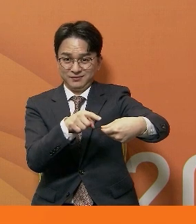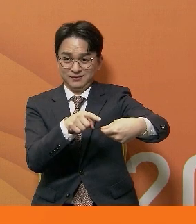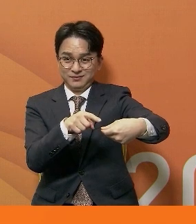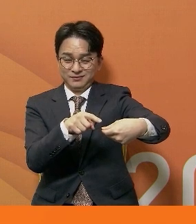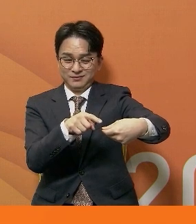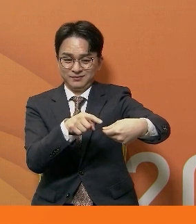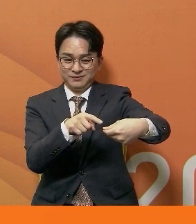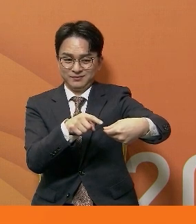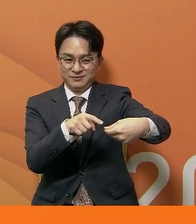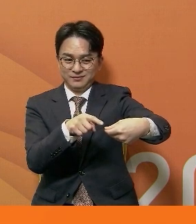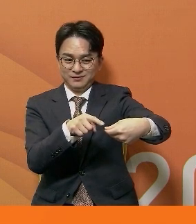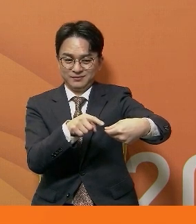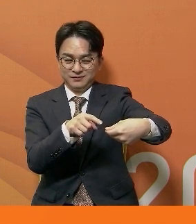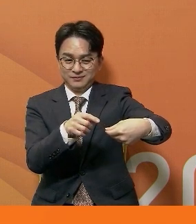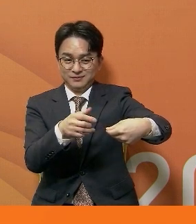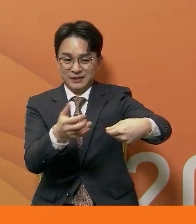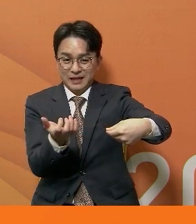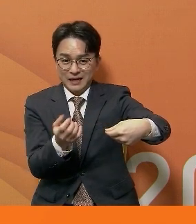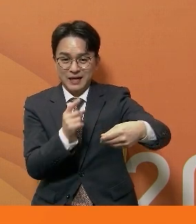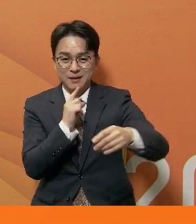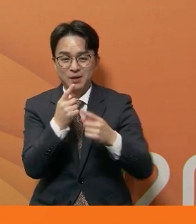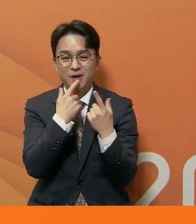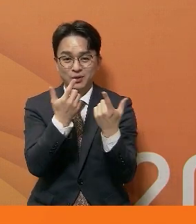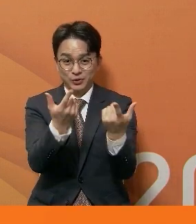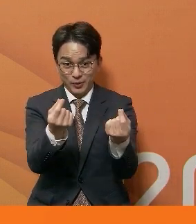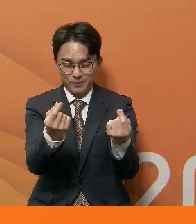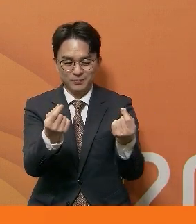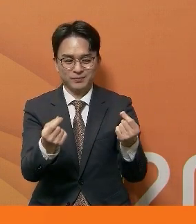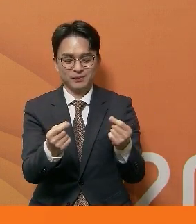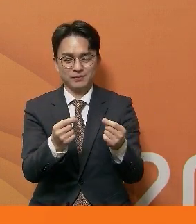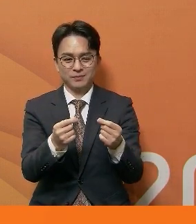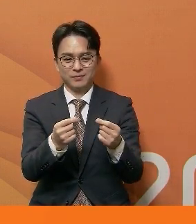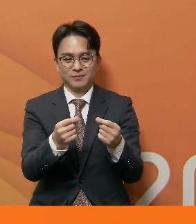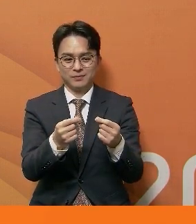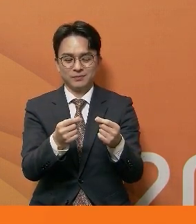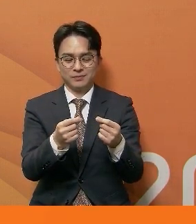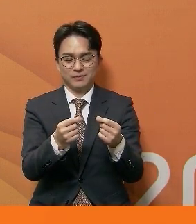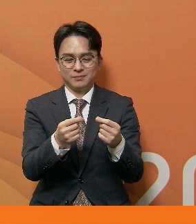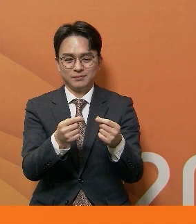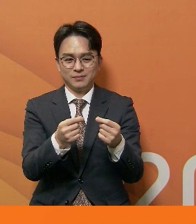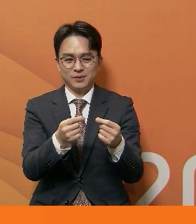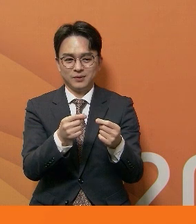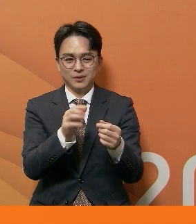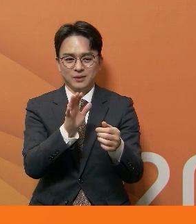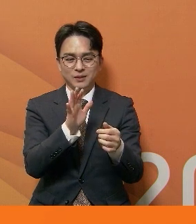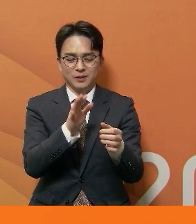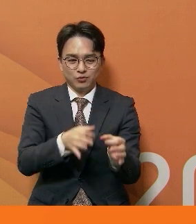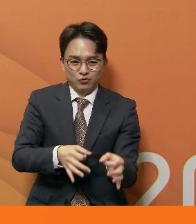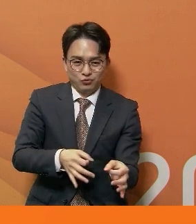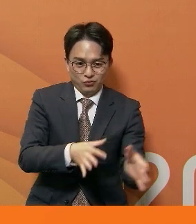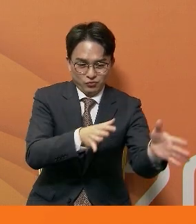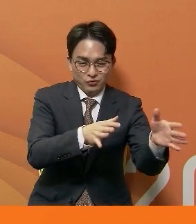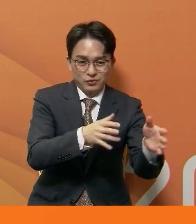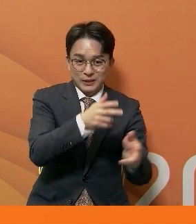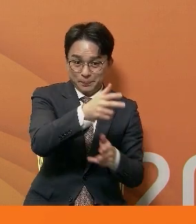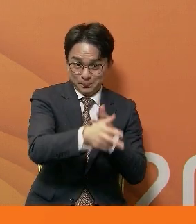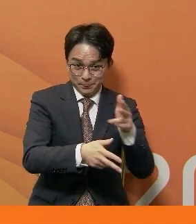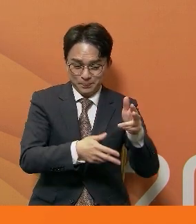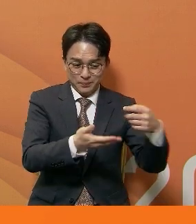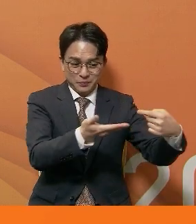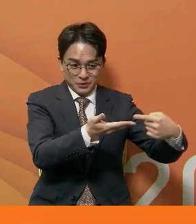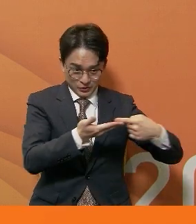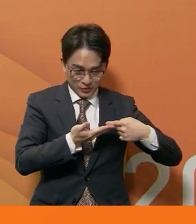당선이 대신 뒤에 협약을 맺으실 때 추가로 금융지원을 희망하신다라고 했을 때 그 리스가 이제 저희 금융단에 넘어오게